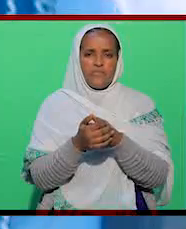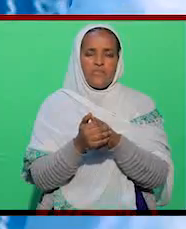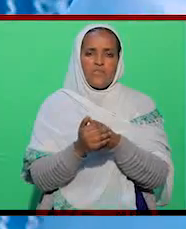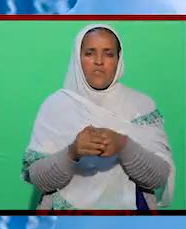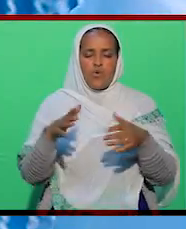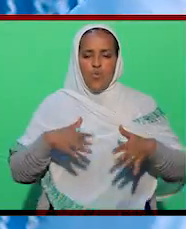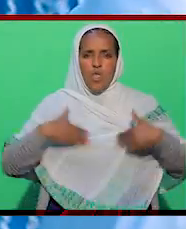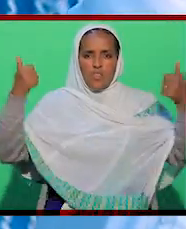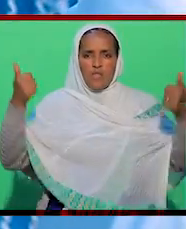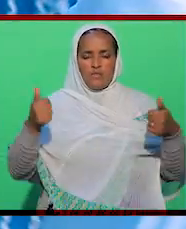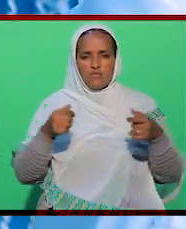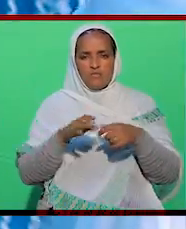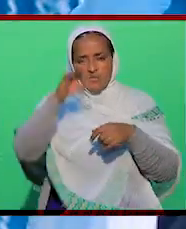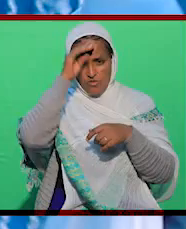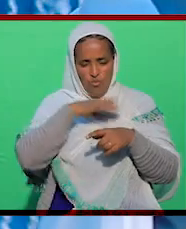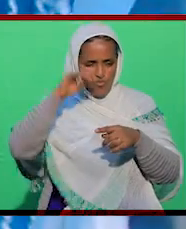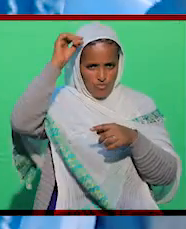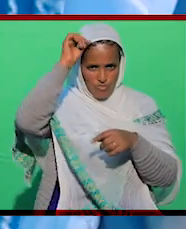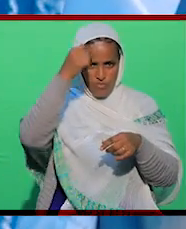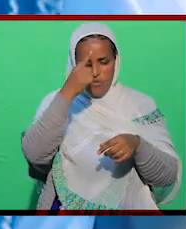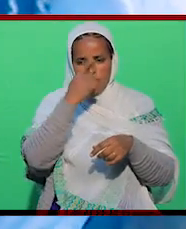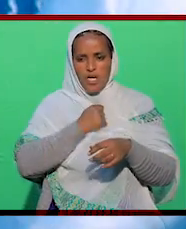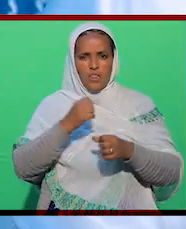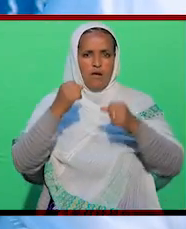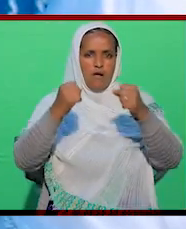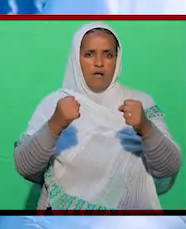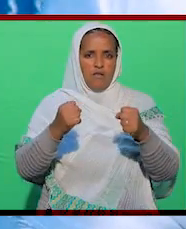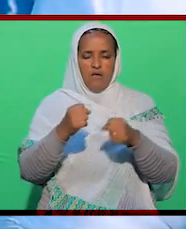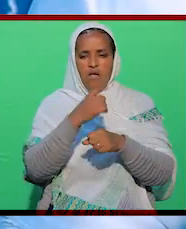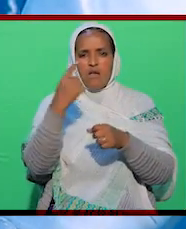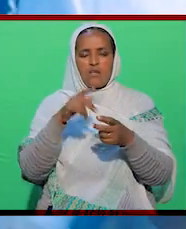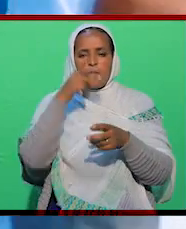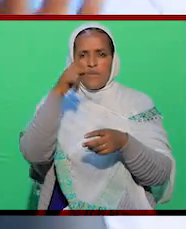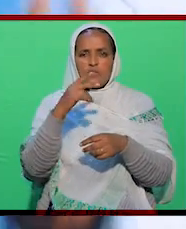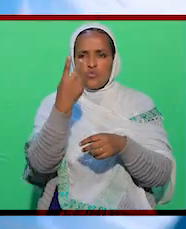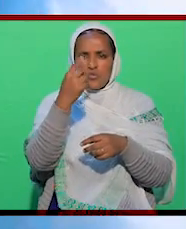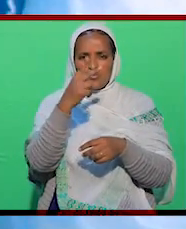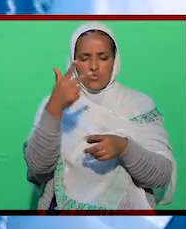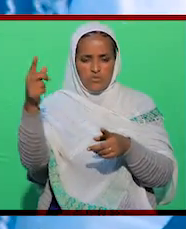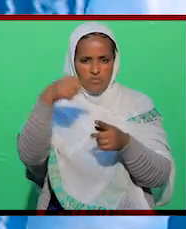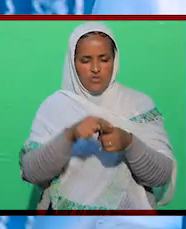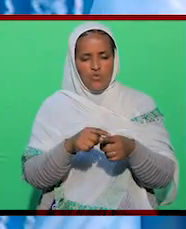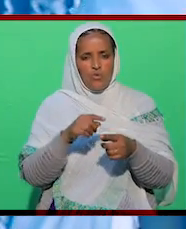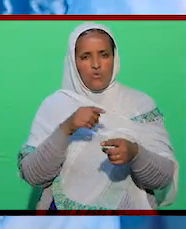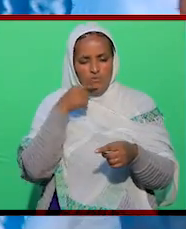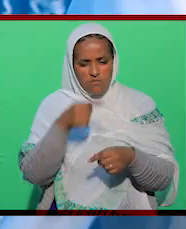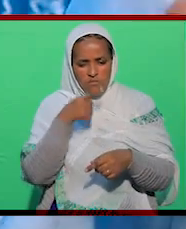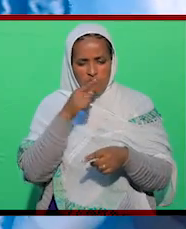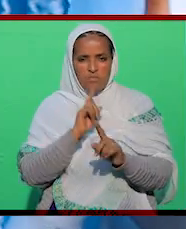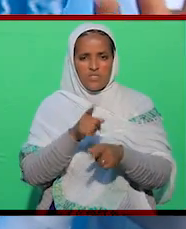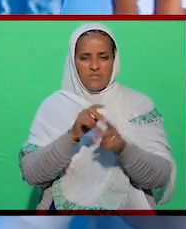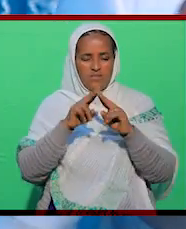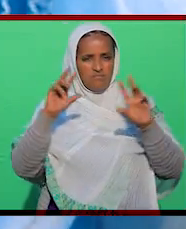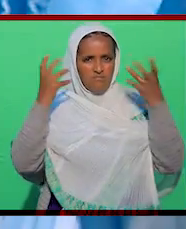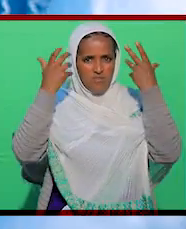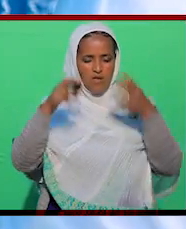የነገረኝ እንደዚህ አሁን ወጣቶች ምናምን ጸጉሩ ጨፍረት ምናምን ያለ ለእምነታቸው ጠንካሮች ናቸው እና አንድ ጴንጤ ሁለት ሶስት ጥቅስ ይዞ መጥቶ ሲለው